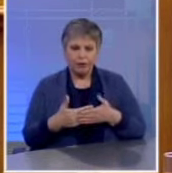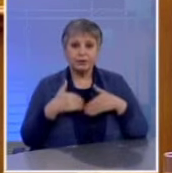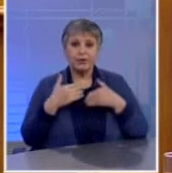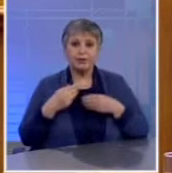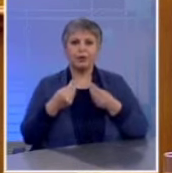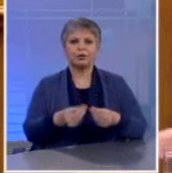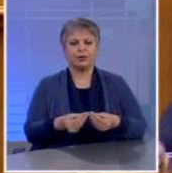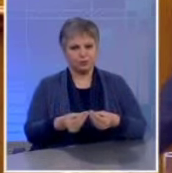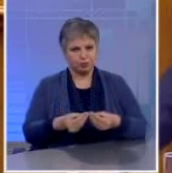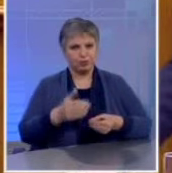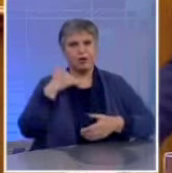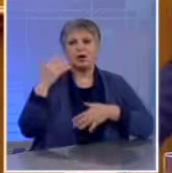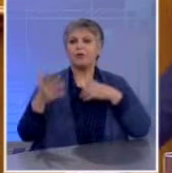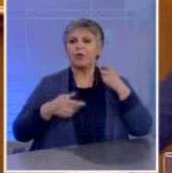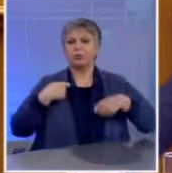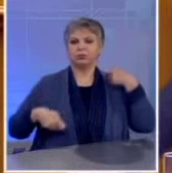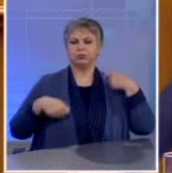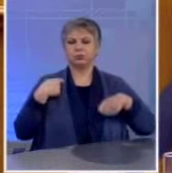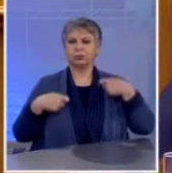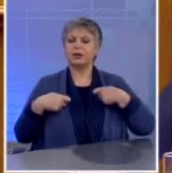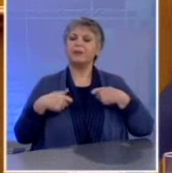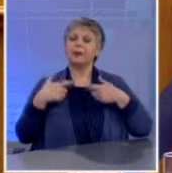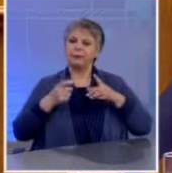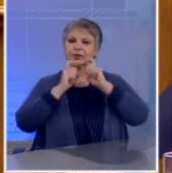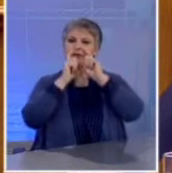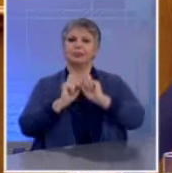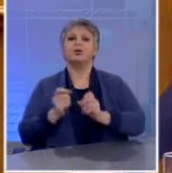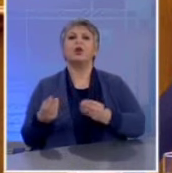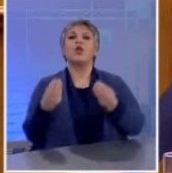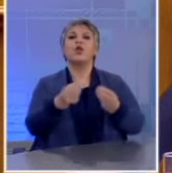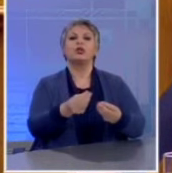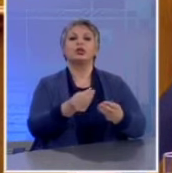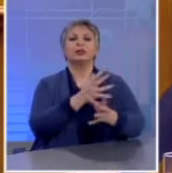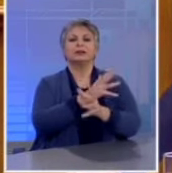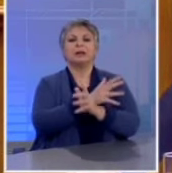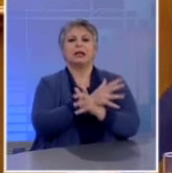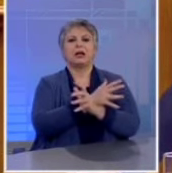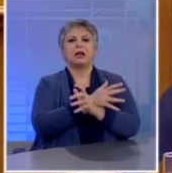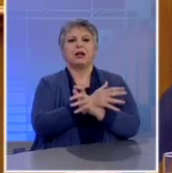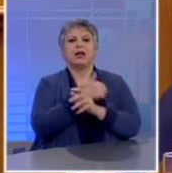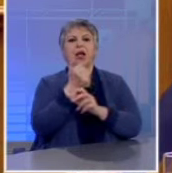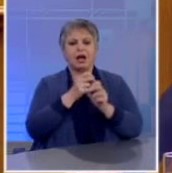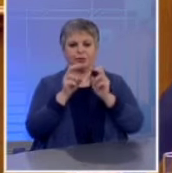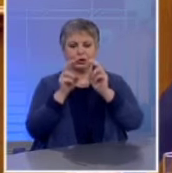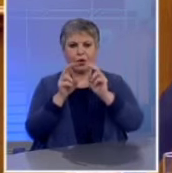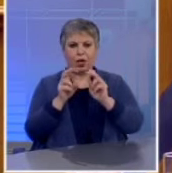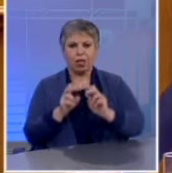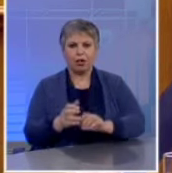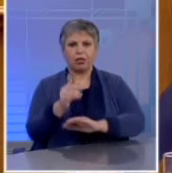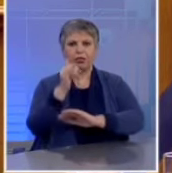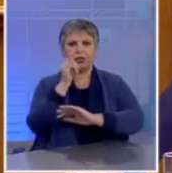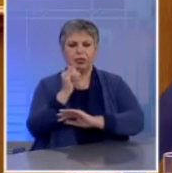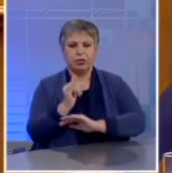καταγραφή αναγκάστηκαν να την παραδώσουν στους εισαγγελείς, οι έλεγχοι προχωρούσαν με ρυθμούς χελώνας.